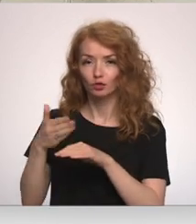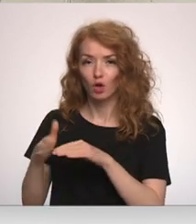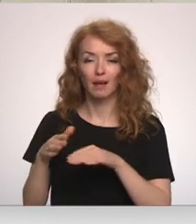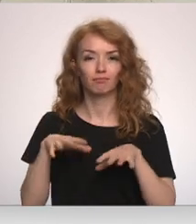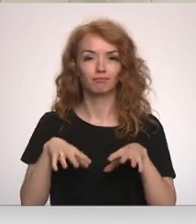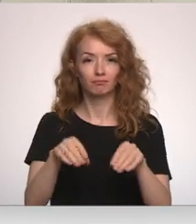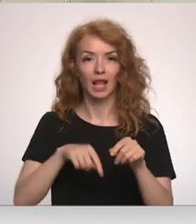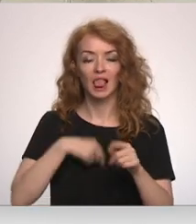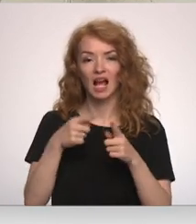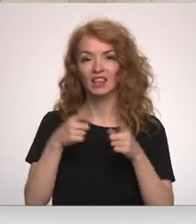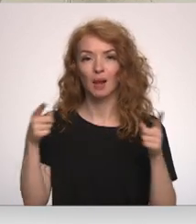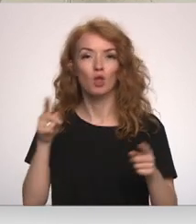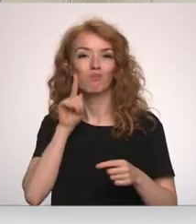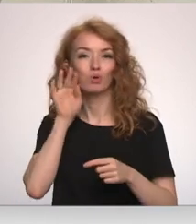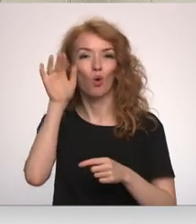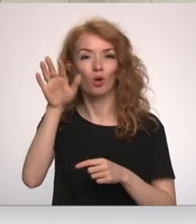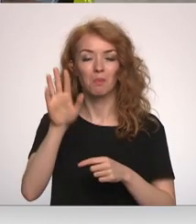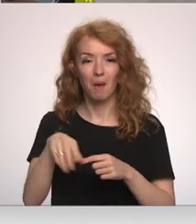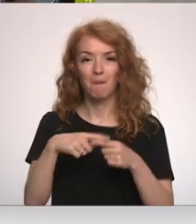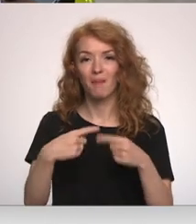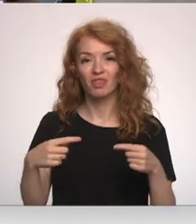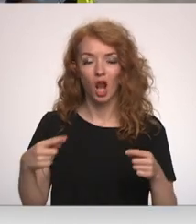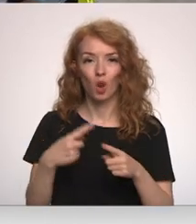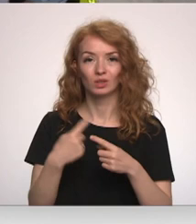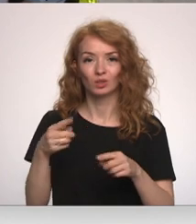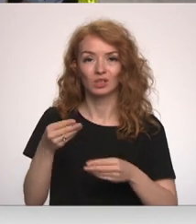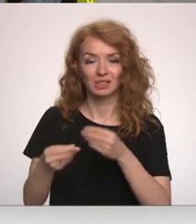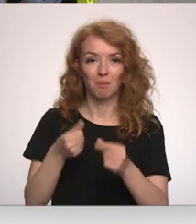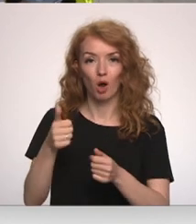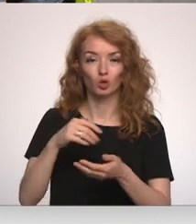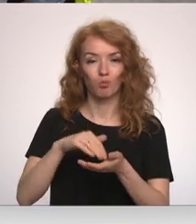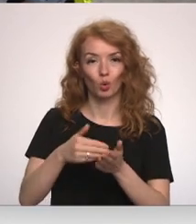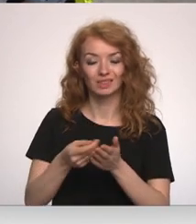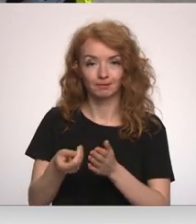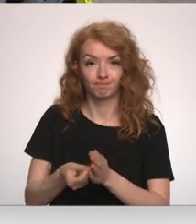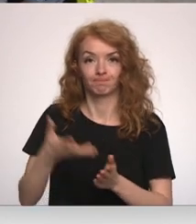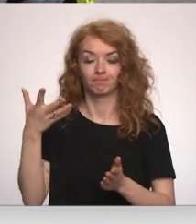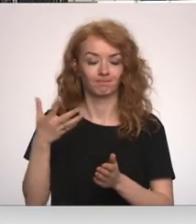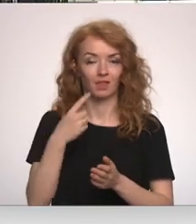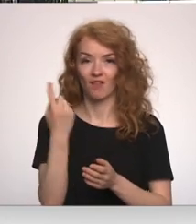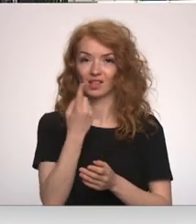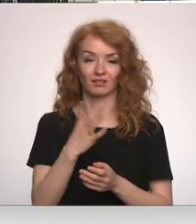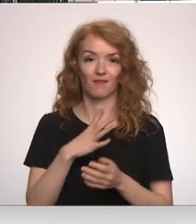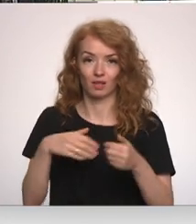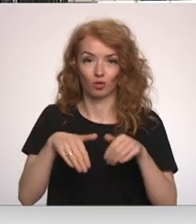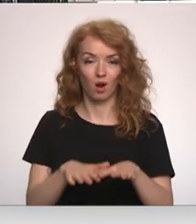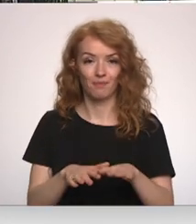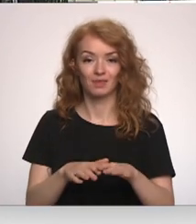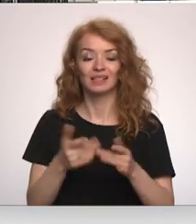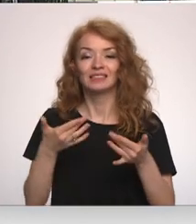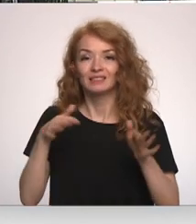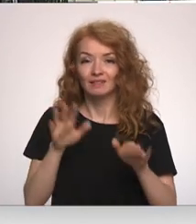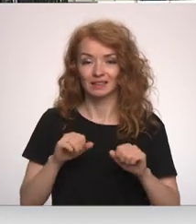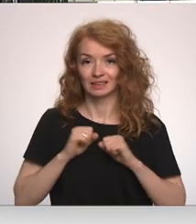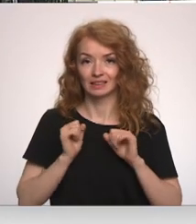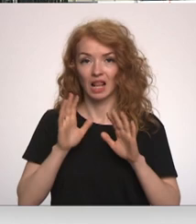izdarīt ilgtermiņa prognozes par izeju materiālu un citu izmaksu pozīciju pieaugumu neviens neņemas, darot visu, ko var, lai